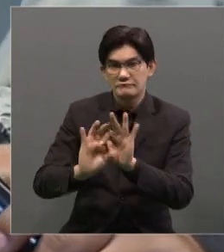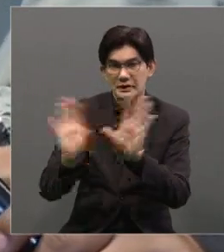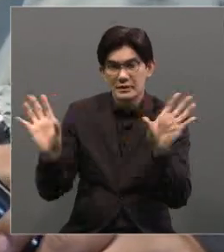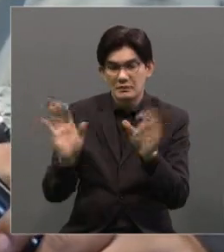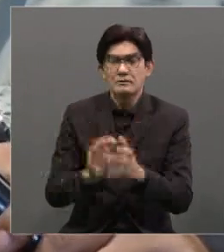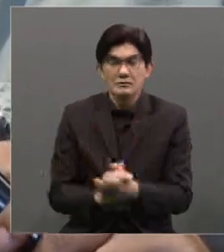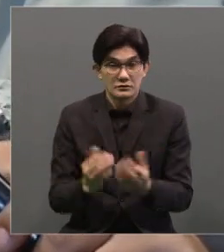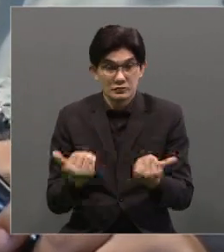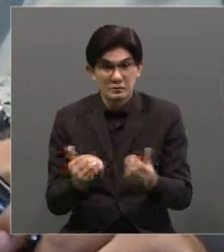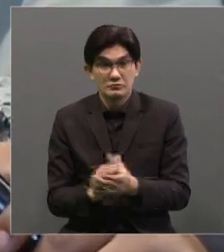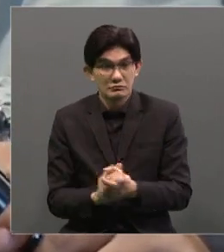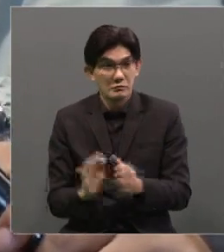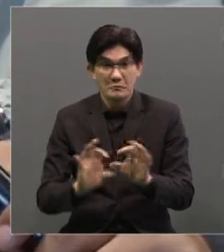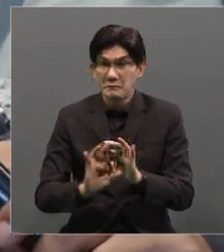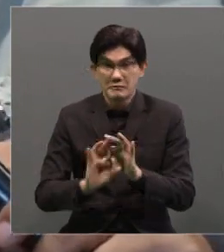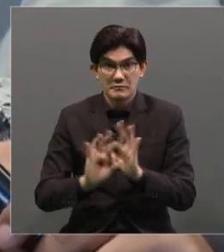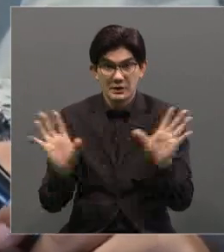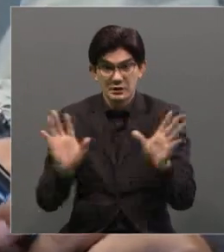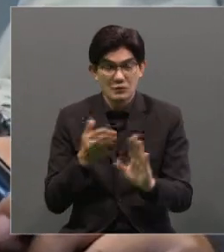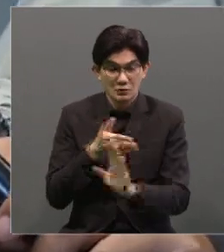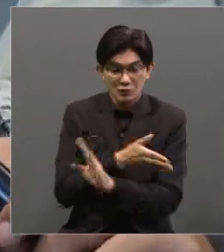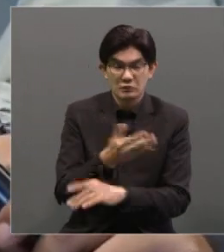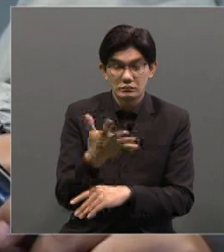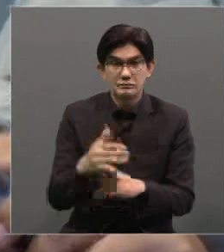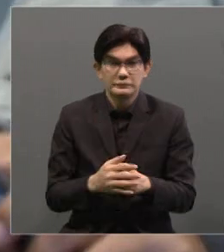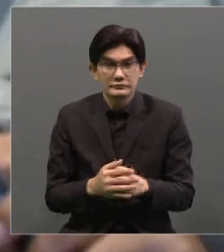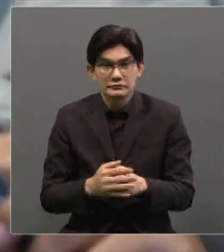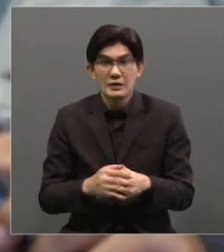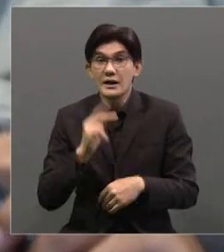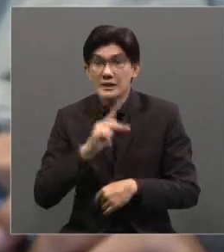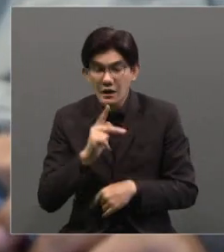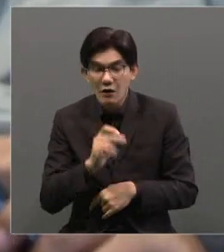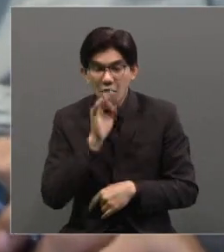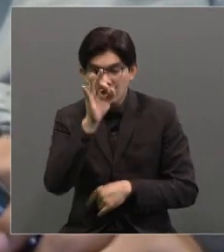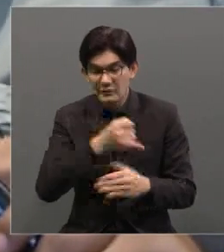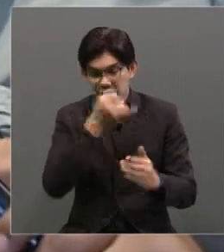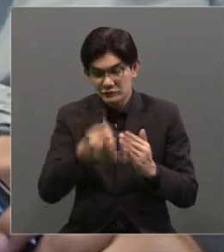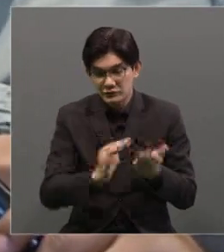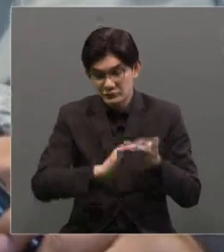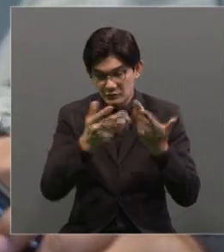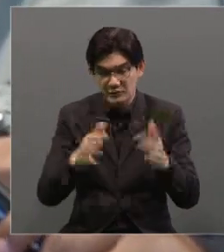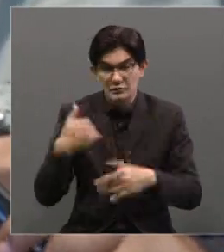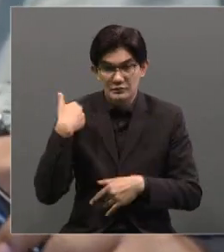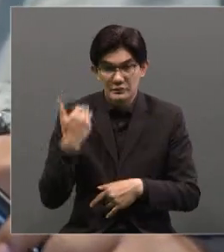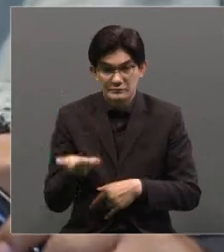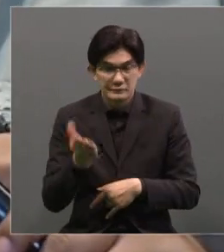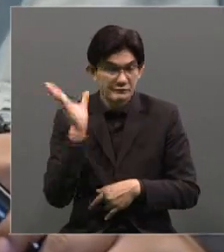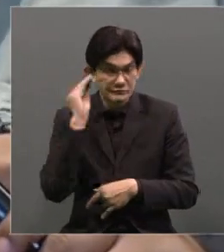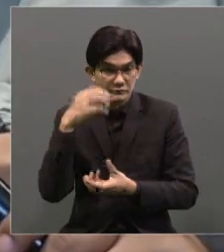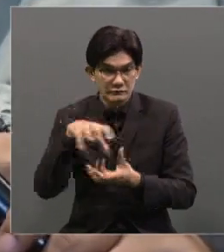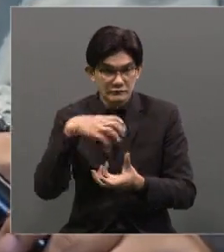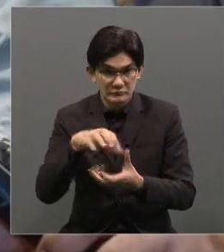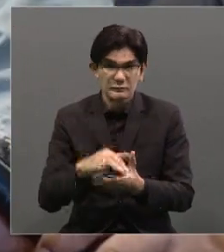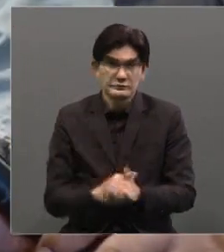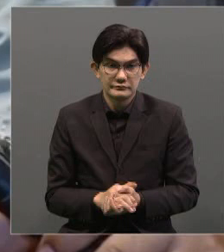บิ๊กโจ๊กบอกว่าไม่ได้มีส่วนเกี่ยวข้องกับคดีก่อนหน้านี้เพราะว่าในส่วนคดีเก่าอันนี้ฟ้องจบไปหมดแล้วลองฟังเสียงบิ๊กโจ๊กดูครับ